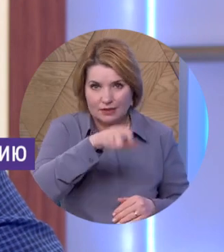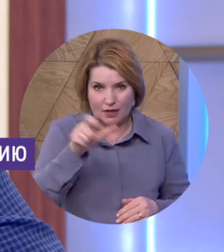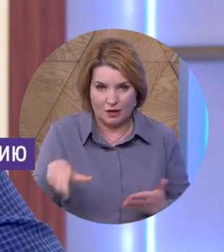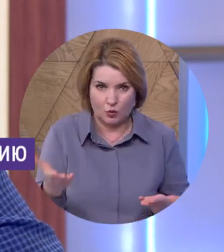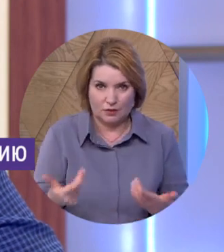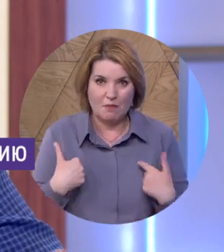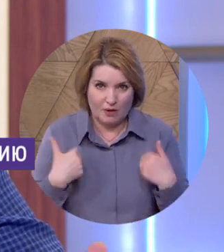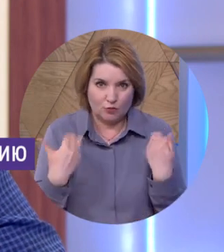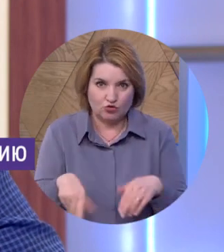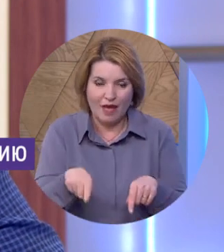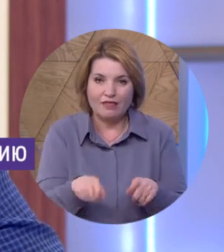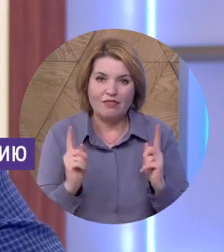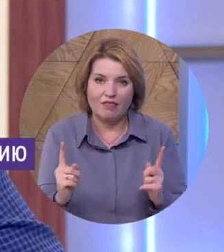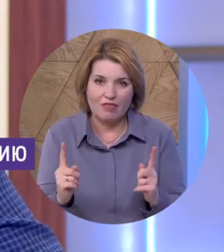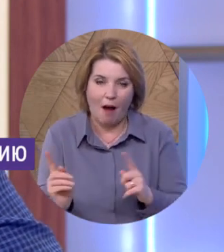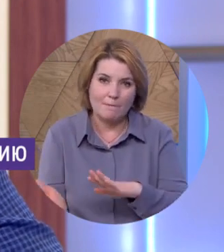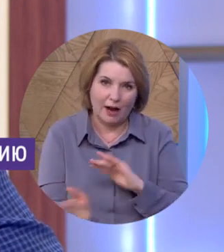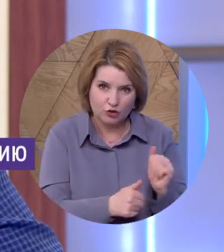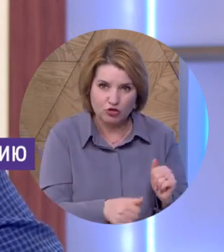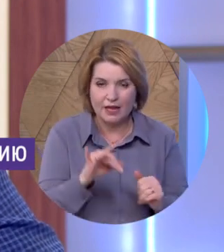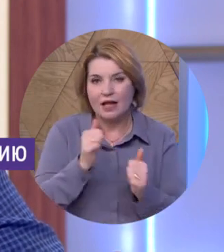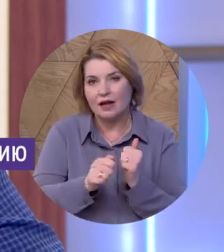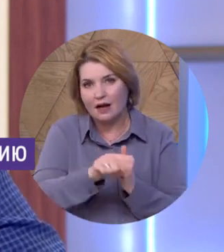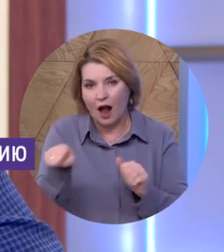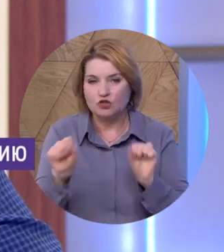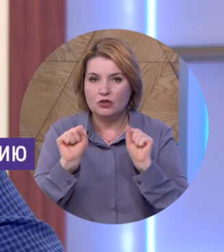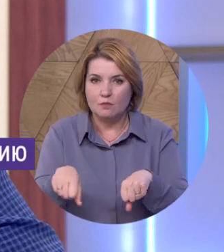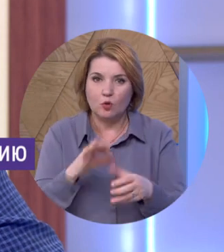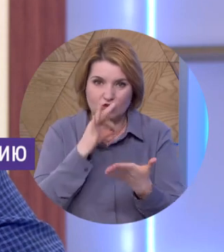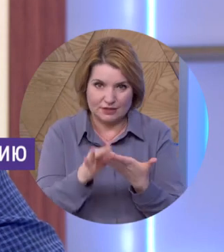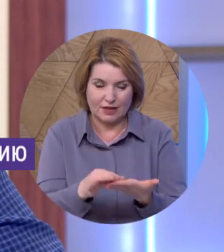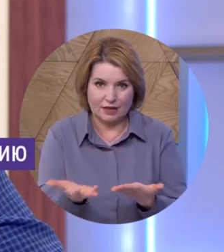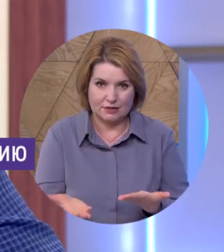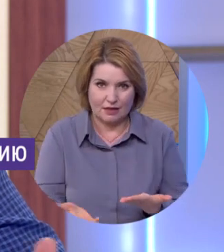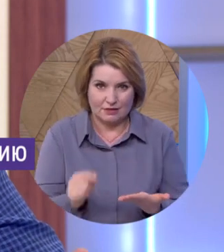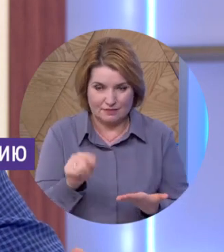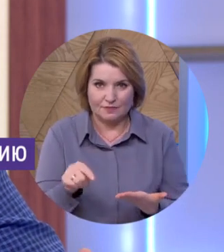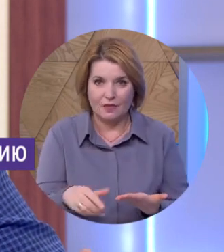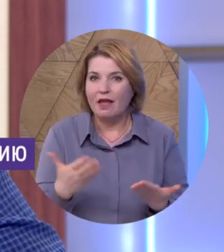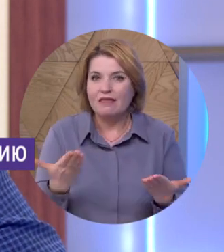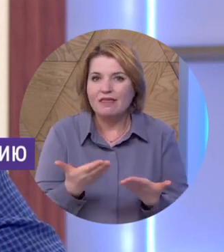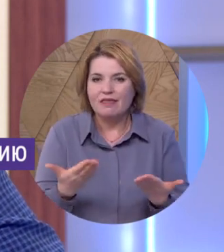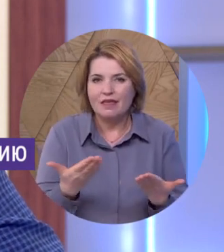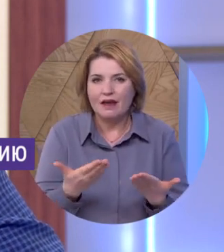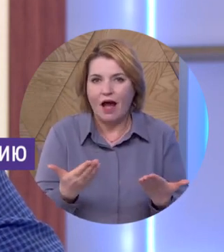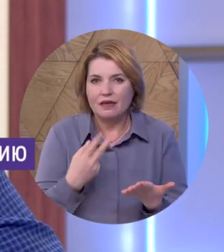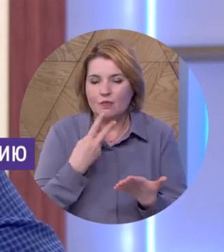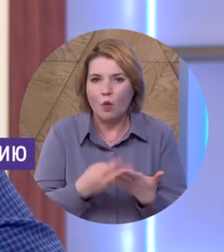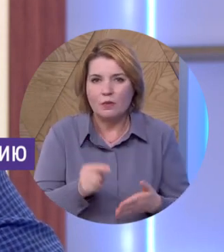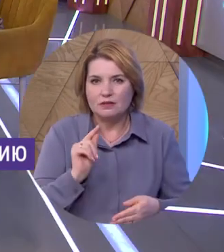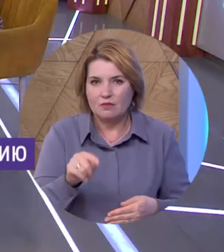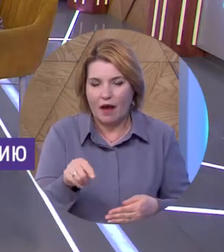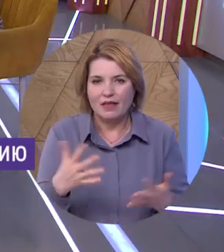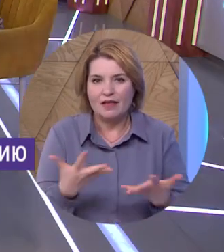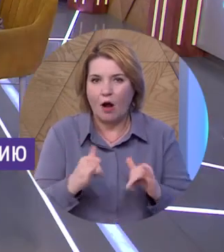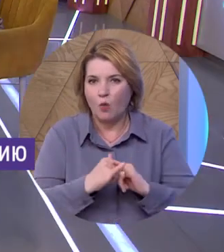Мы уже это прошли и можем, наверное, только каждый по-своему сказать, как нам сказались эти ограничения. Никаким образом, с точки зрения какого-то развития, они, конечно, не несут.